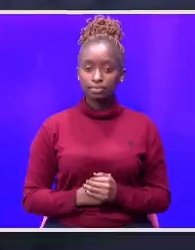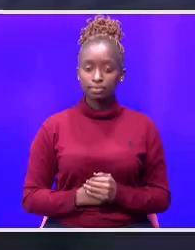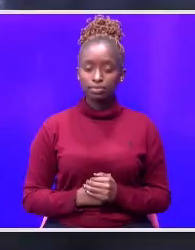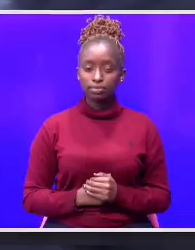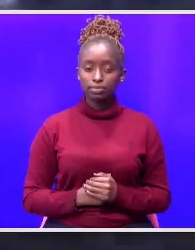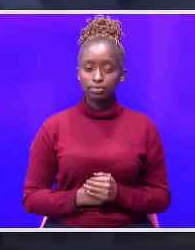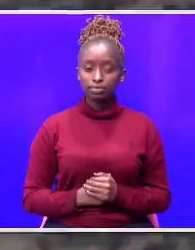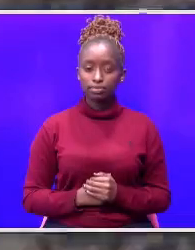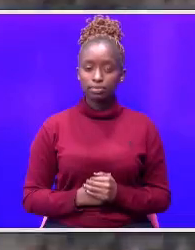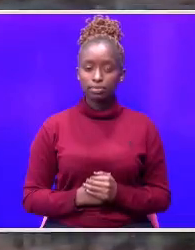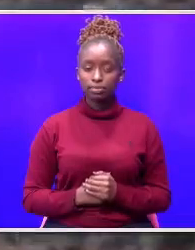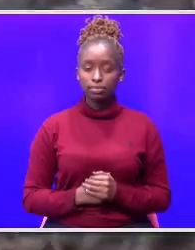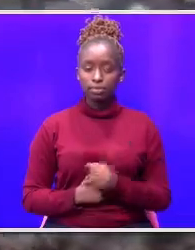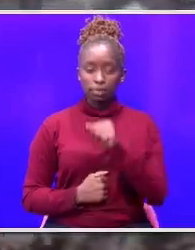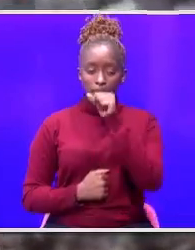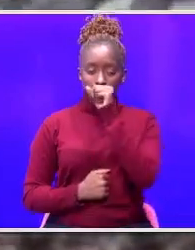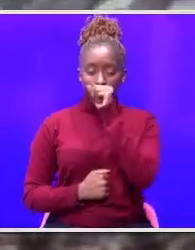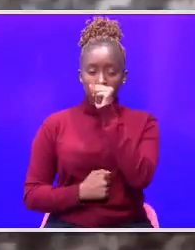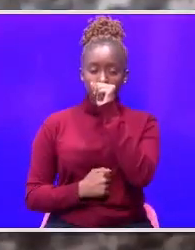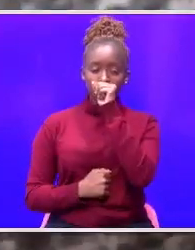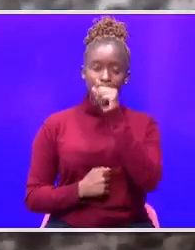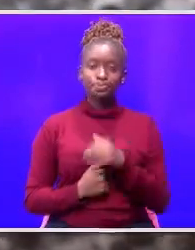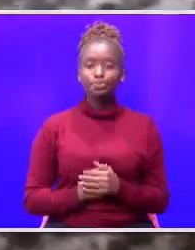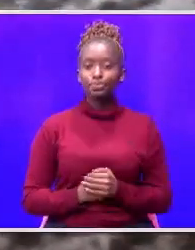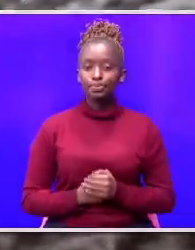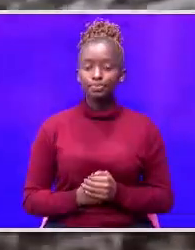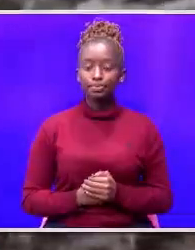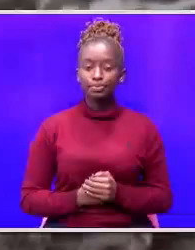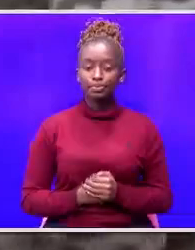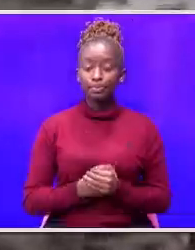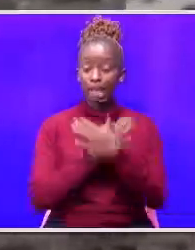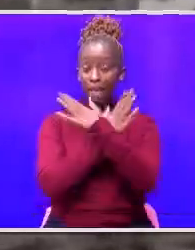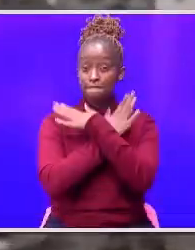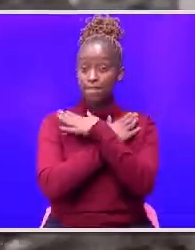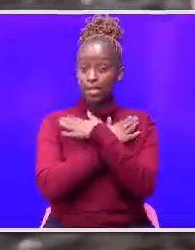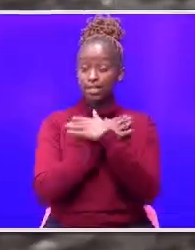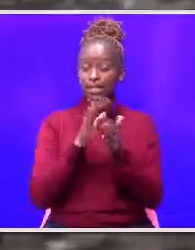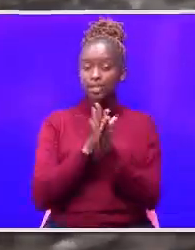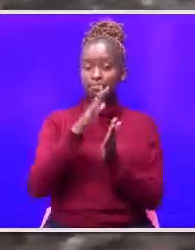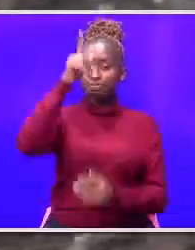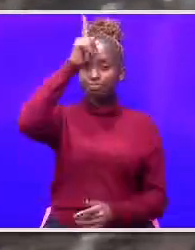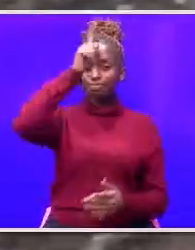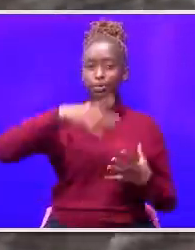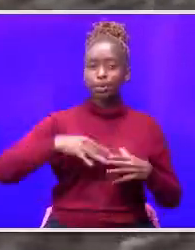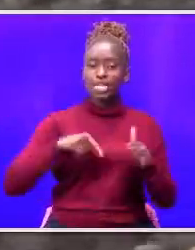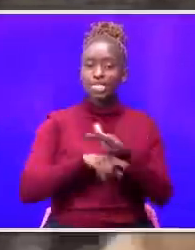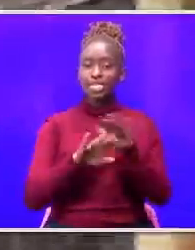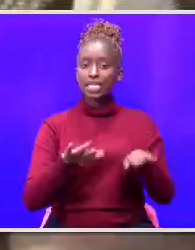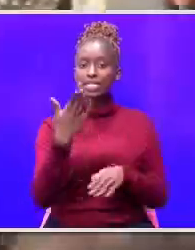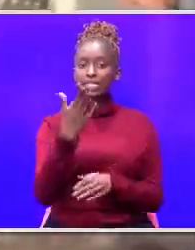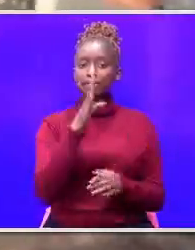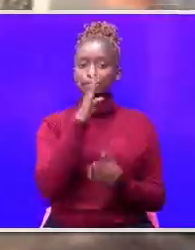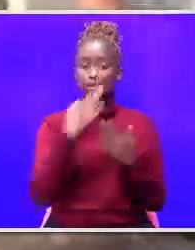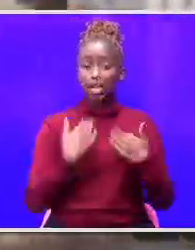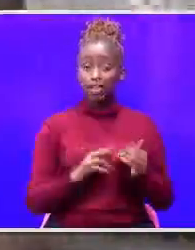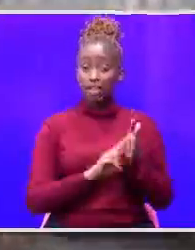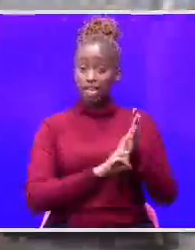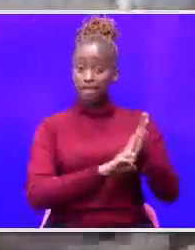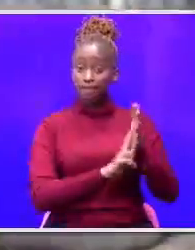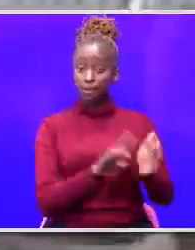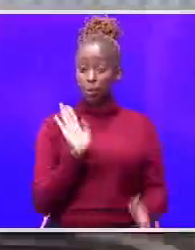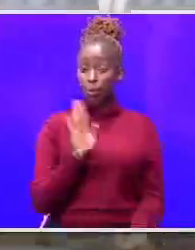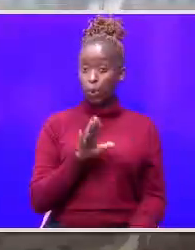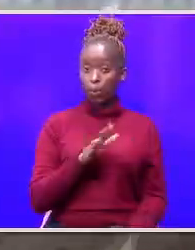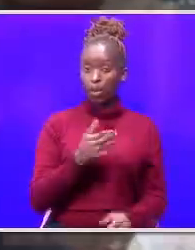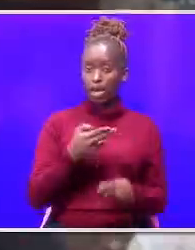Gainoko hemuanoki. Marafiki na wanakijiji ya mkini walijifikisha kumpa pole mama, akiwemo mwakilishi wa kike wa kaunti